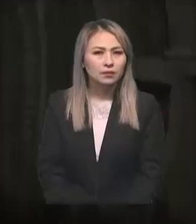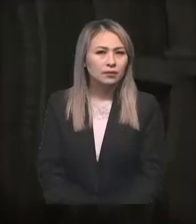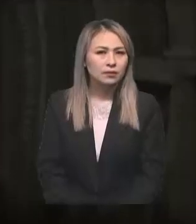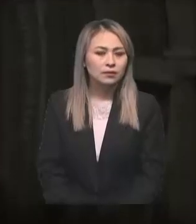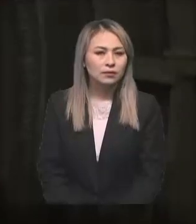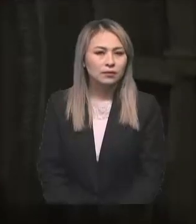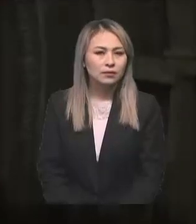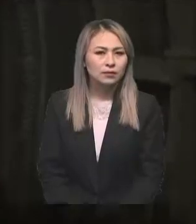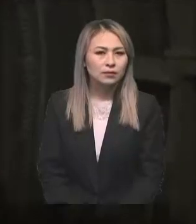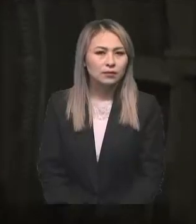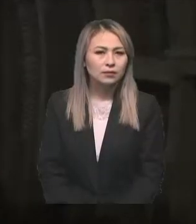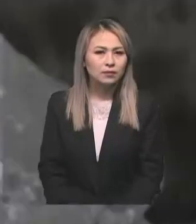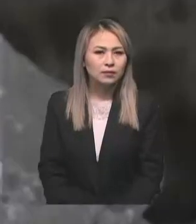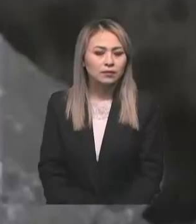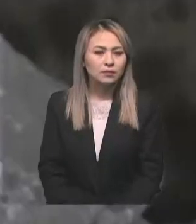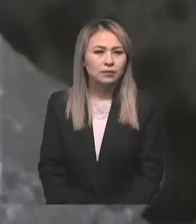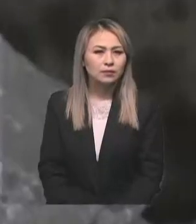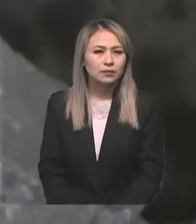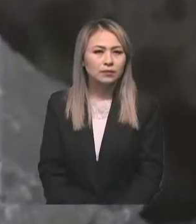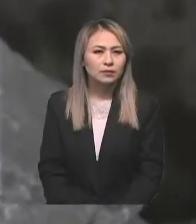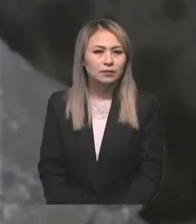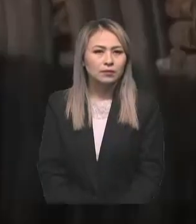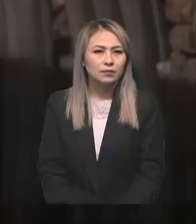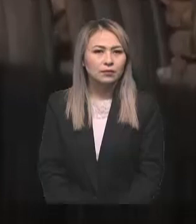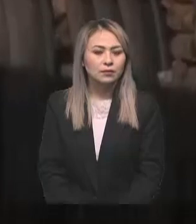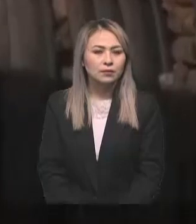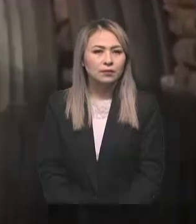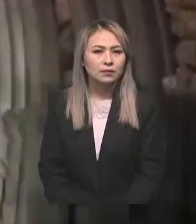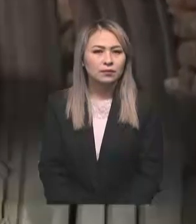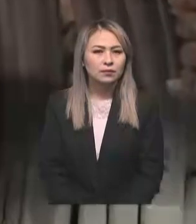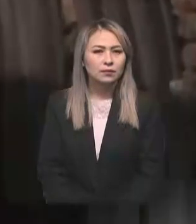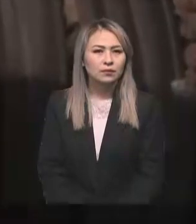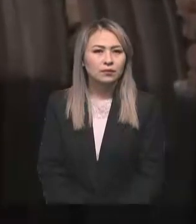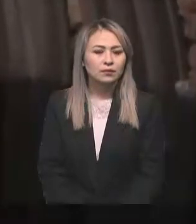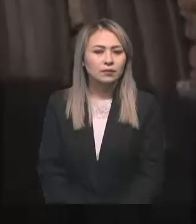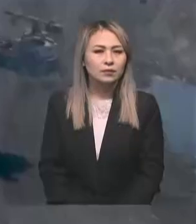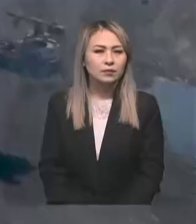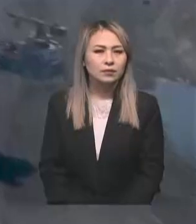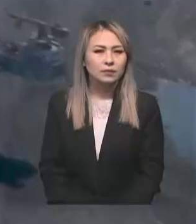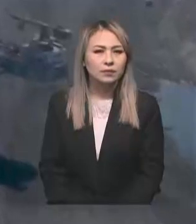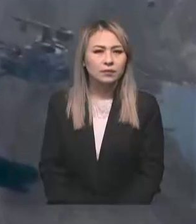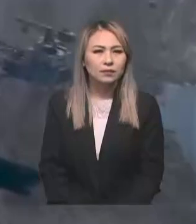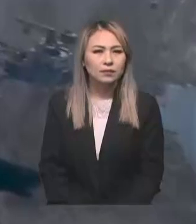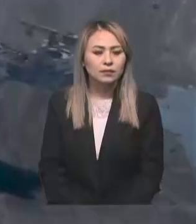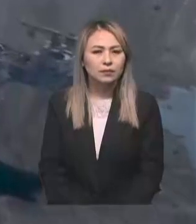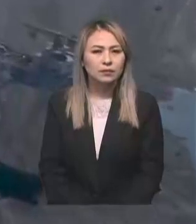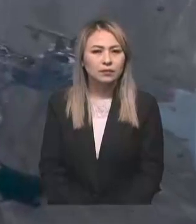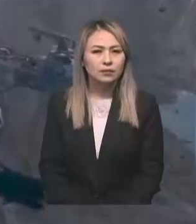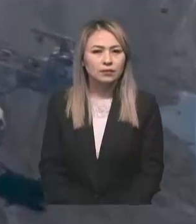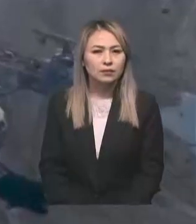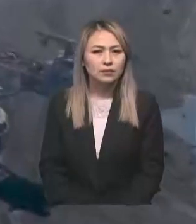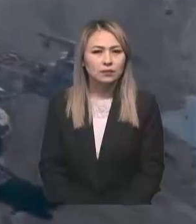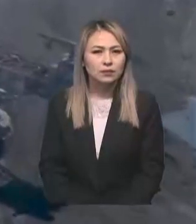изученности, недра Казахстана заключают мирового значения запасы практически всех видов цветных,